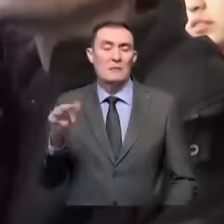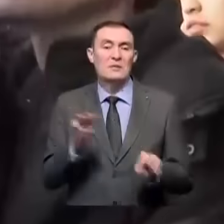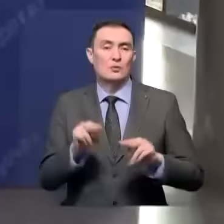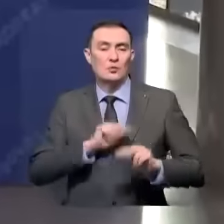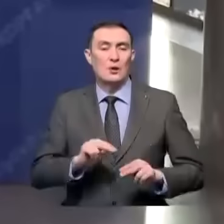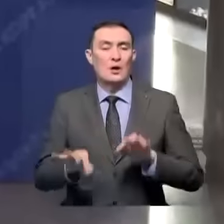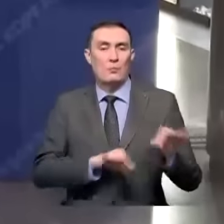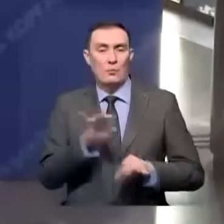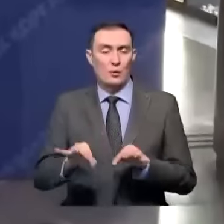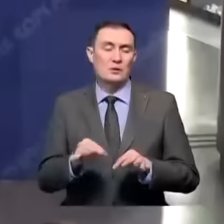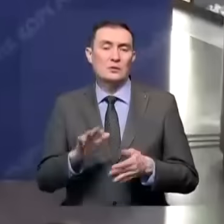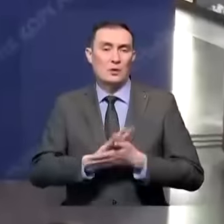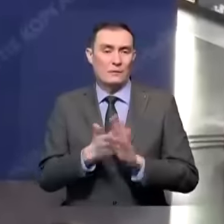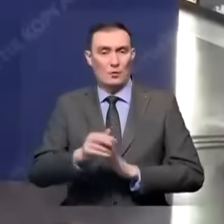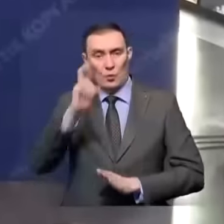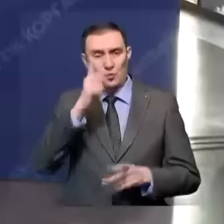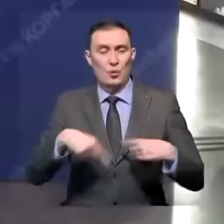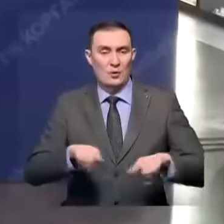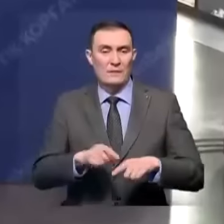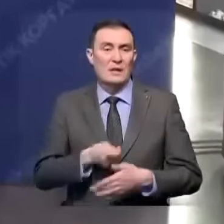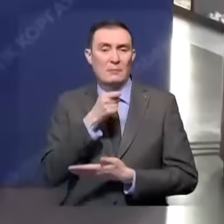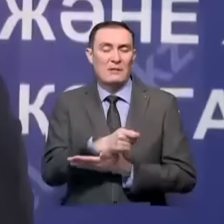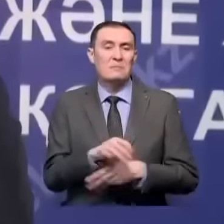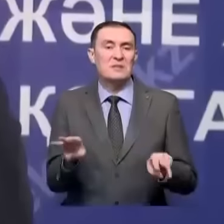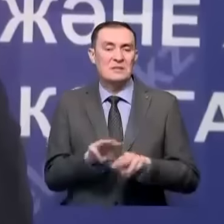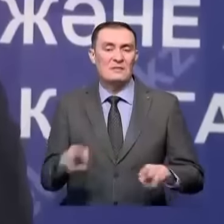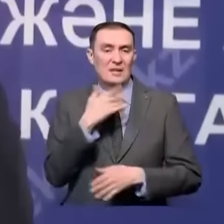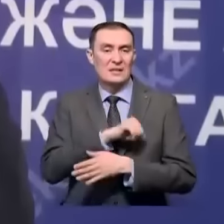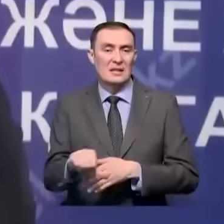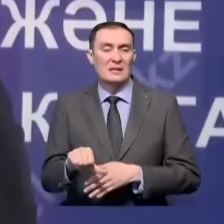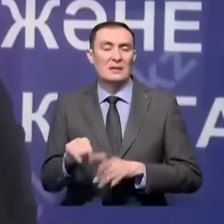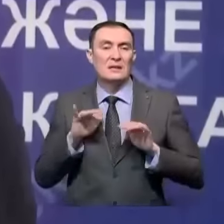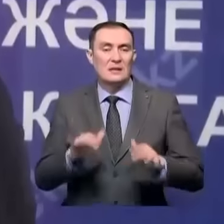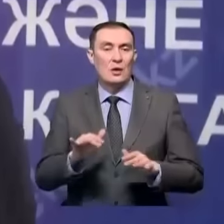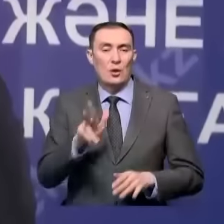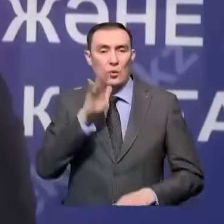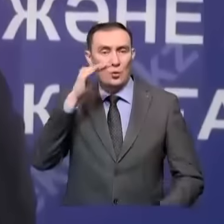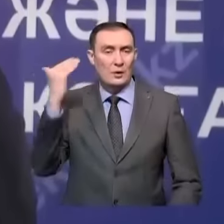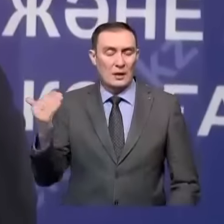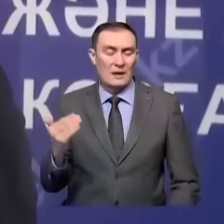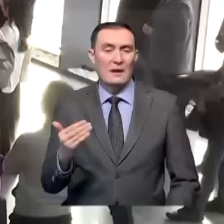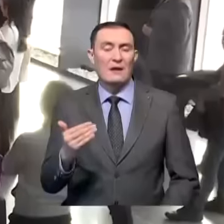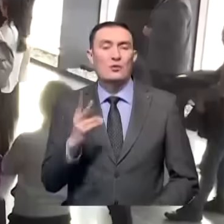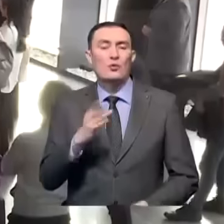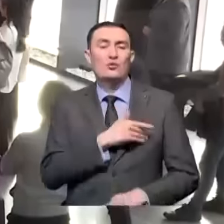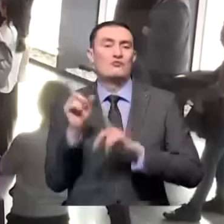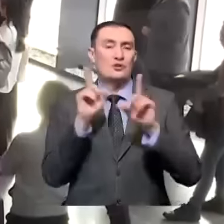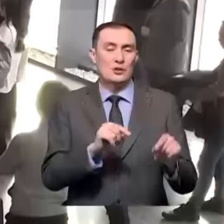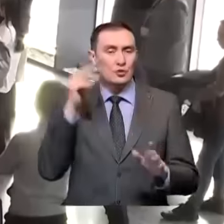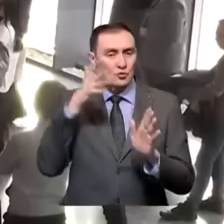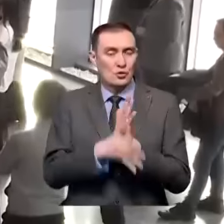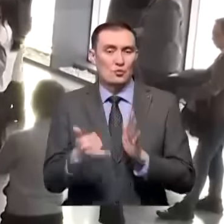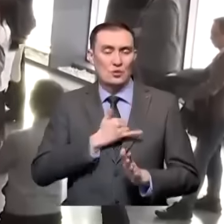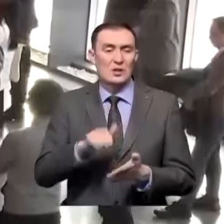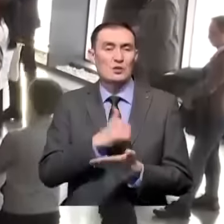разработан проект, который согласовали с госорганами и направили через Министерство иностранных дел корейской стороне. Выезжающие могут изучить в нашей